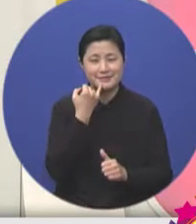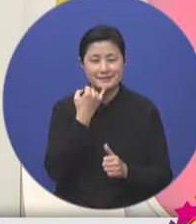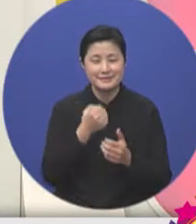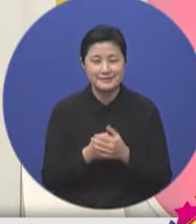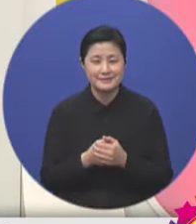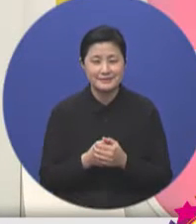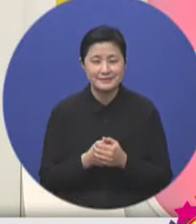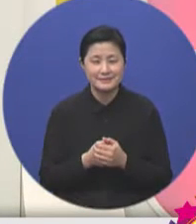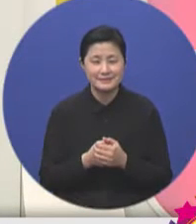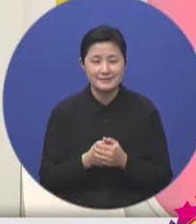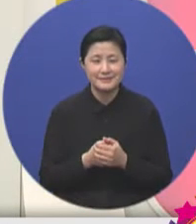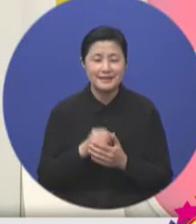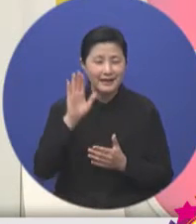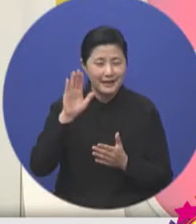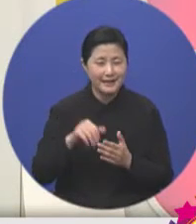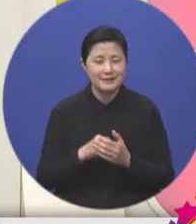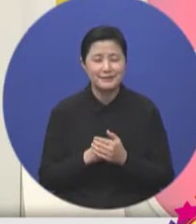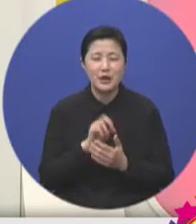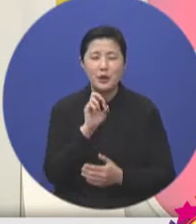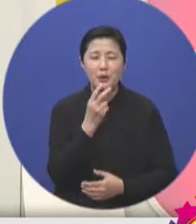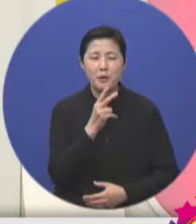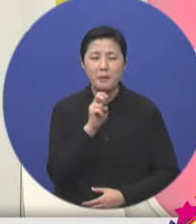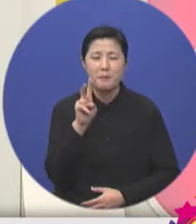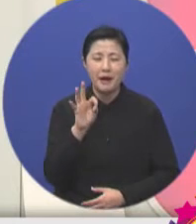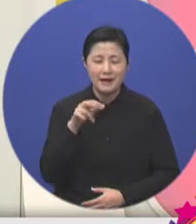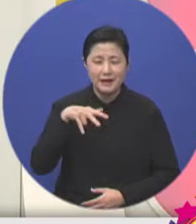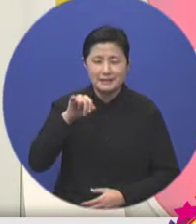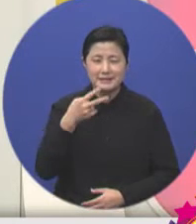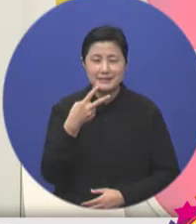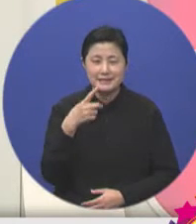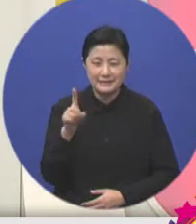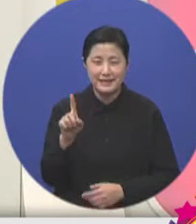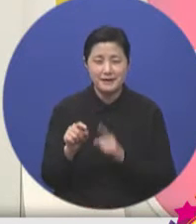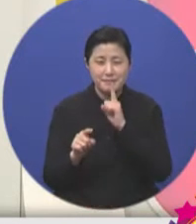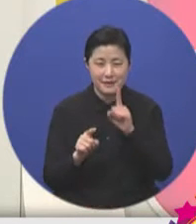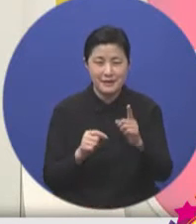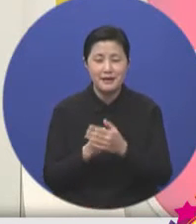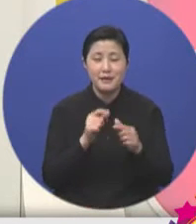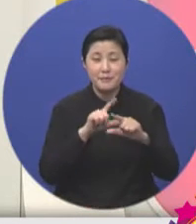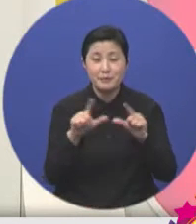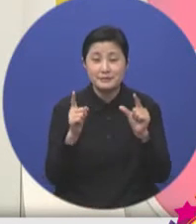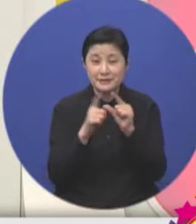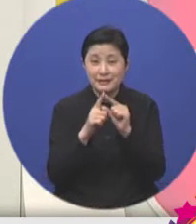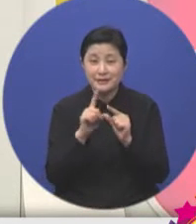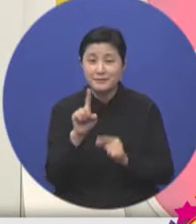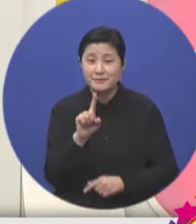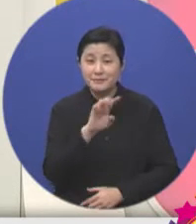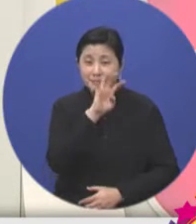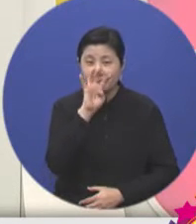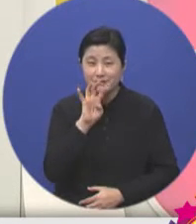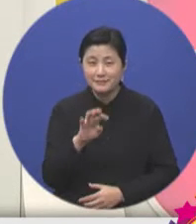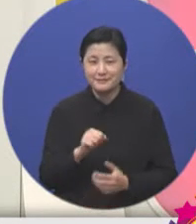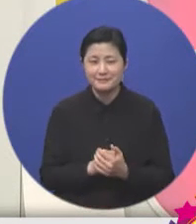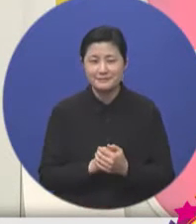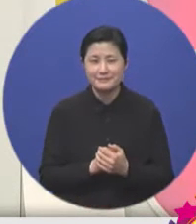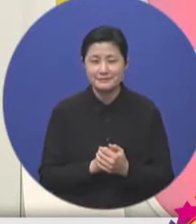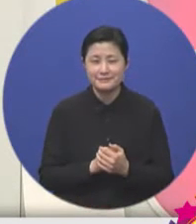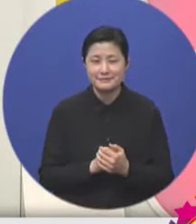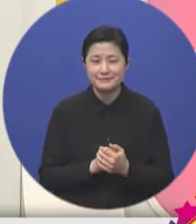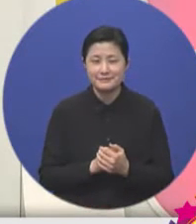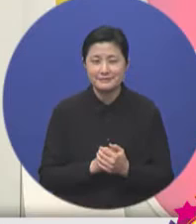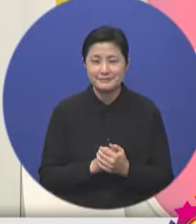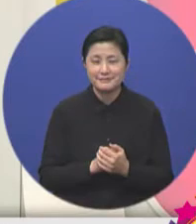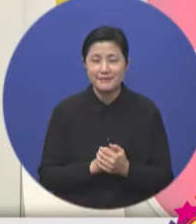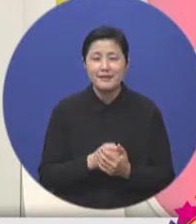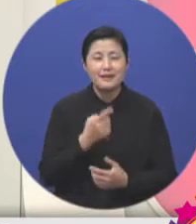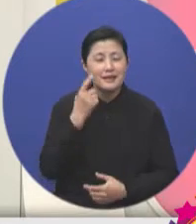힌트로. 아이고, 그 요망지다는 거요. 예. 저, 표준어로는, 저,